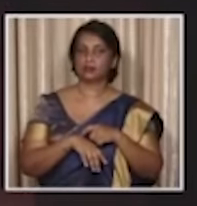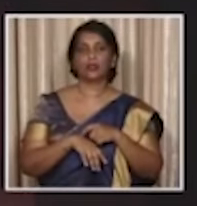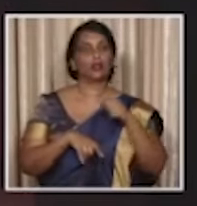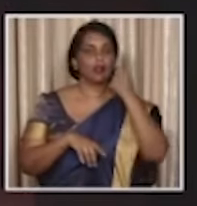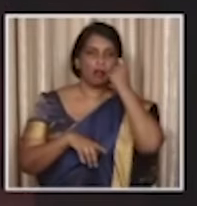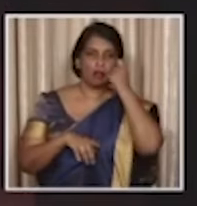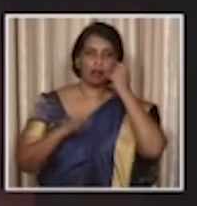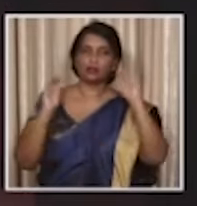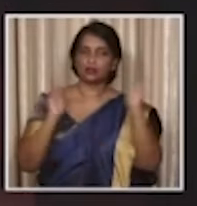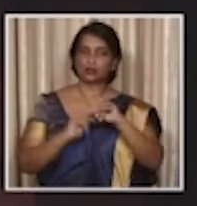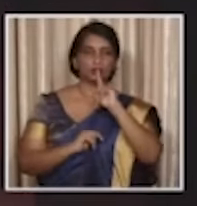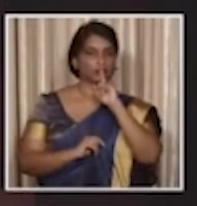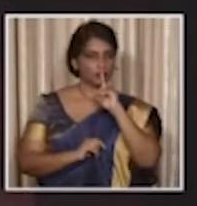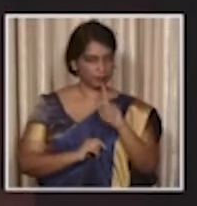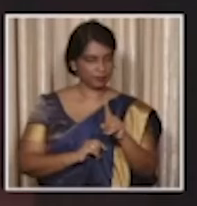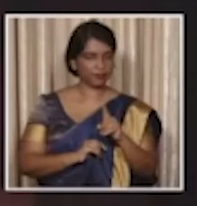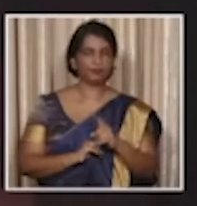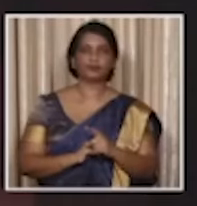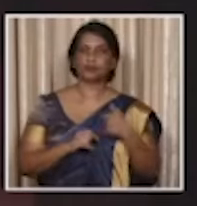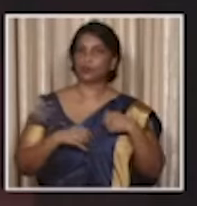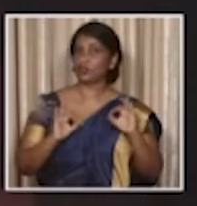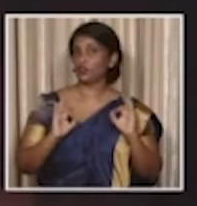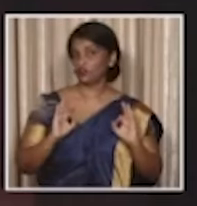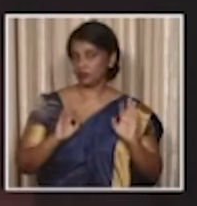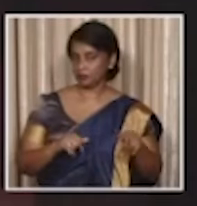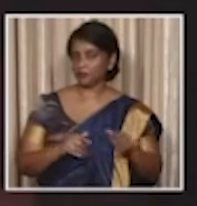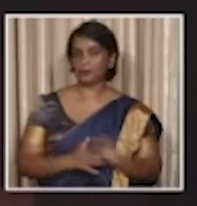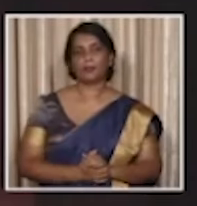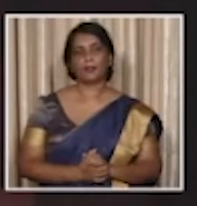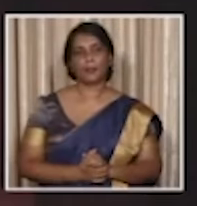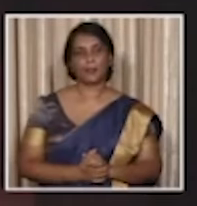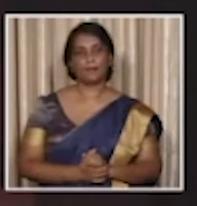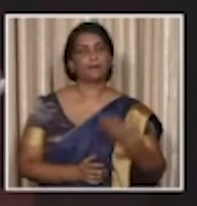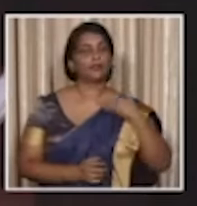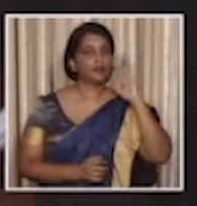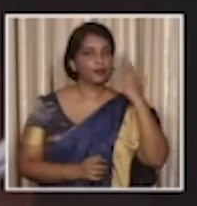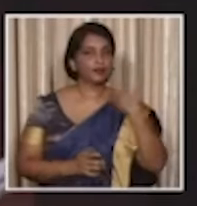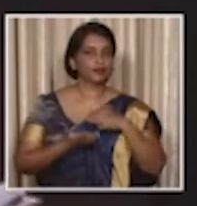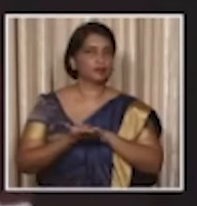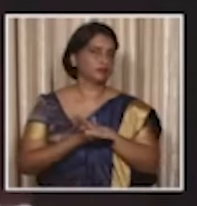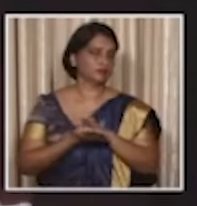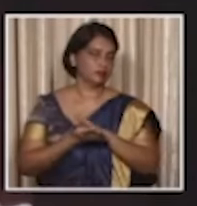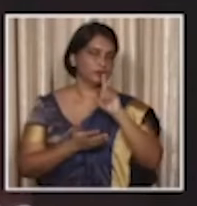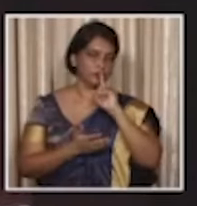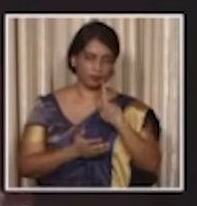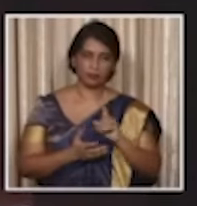අදහස් කීපයක් ඉදිරිපත් කරන්නට අපි සූදානම් වෙනවා. විශේෂයෙන්ම මම පැහැදිලි කරන්නට ඕන,